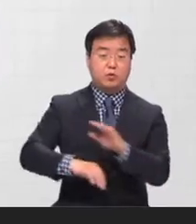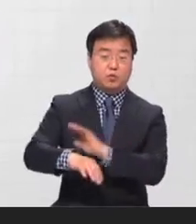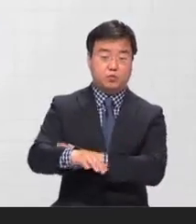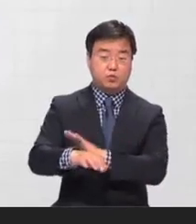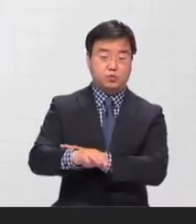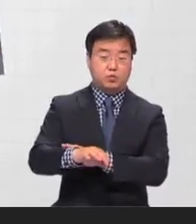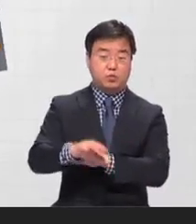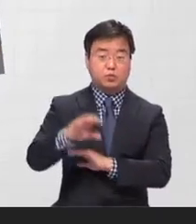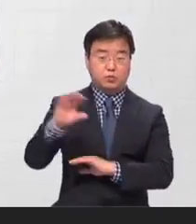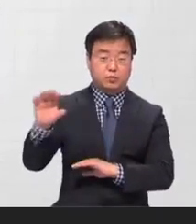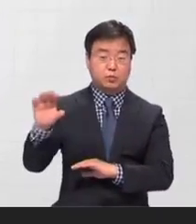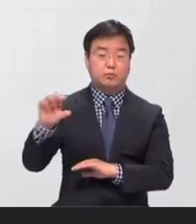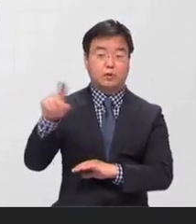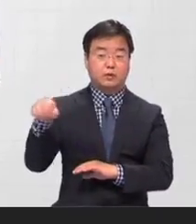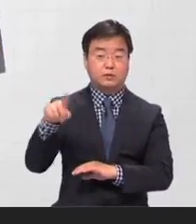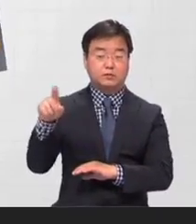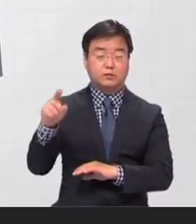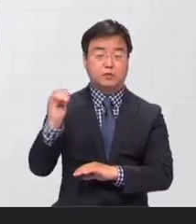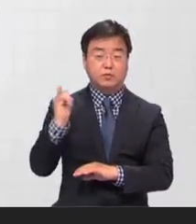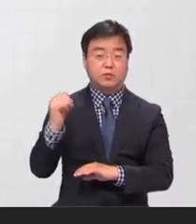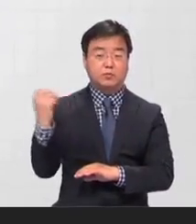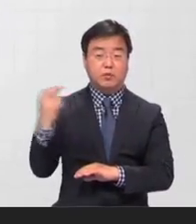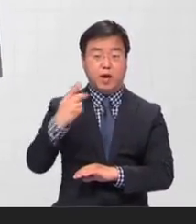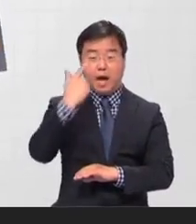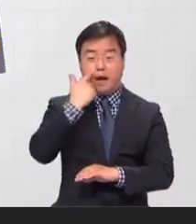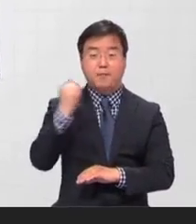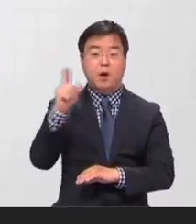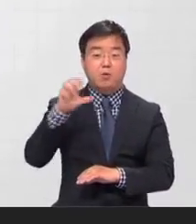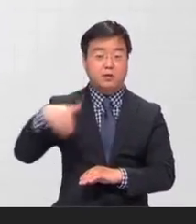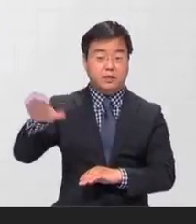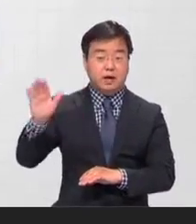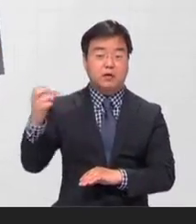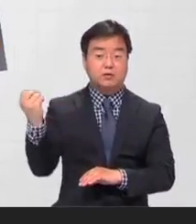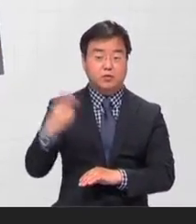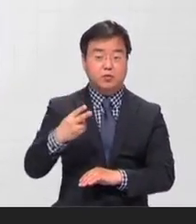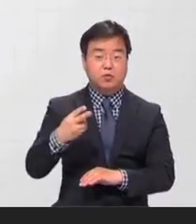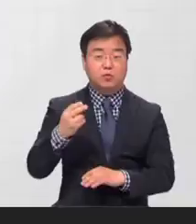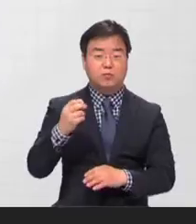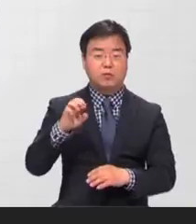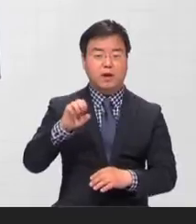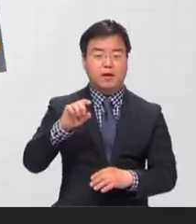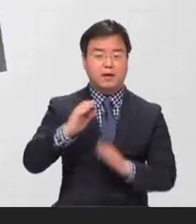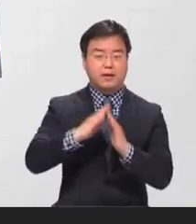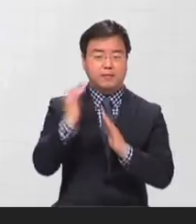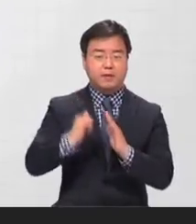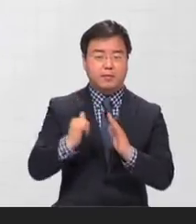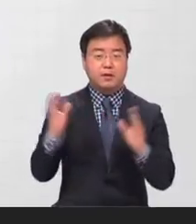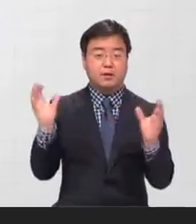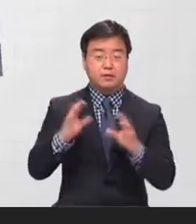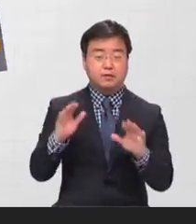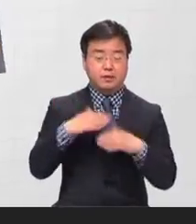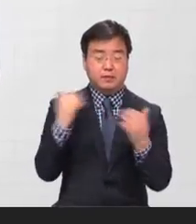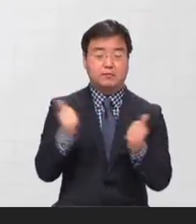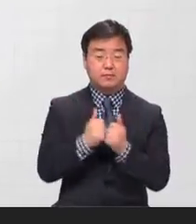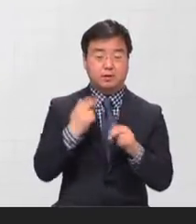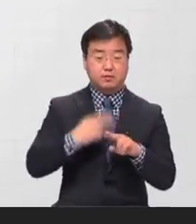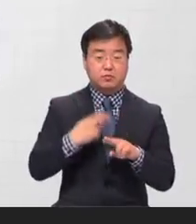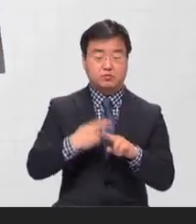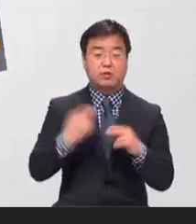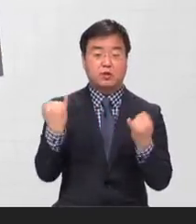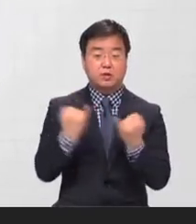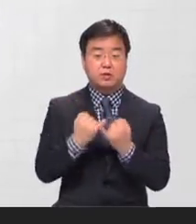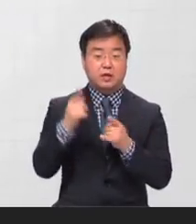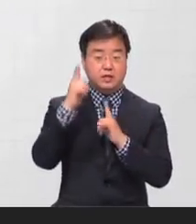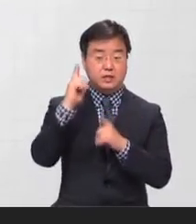위편에 냉장고를 부탁해 있고 그 오른쪽에 아빠 네. 어디가? 아빠가 요리했죠. 네. 패밀리가 떴다. 다 남자들이 요리했고 여자 딱 한 명 이효리 씨는